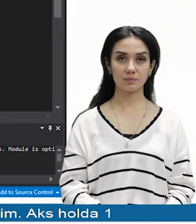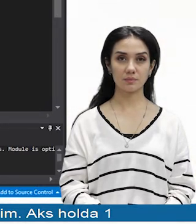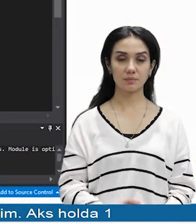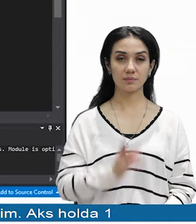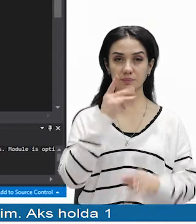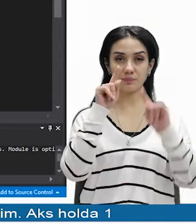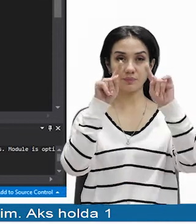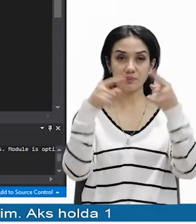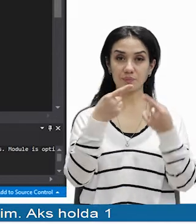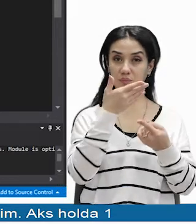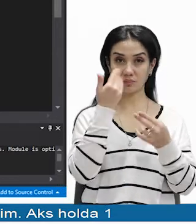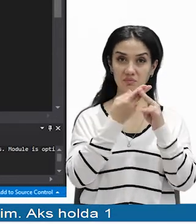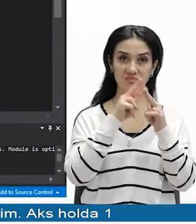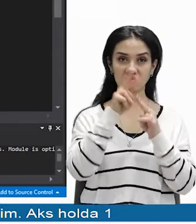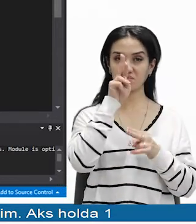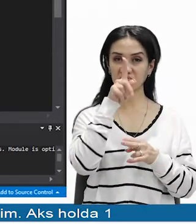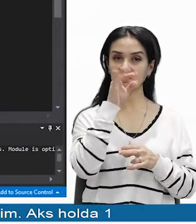holda console.write